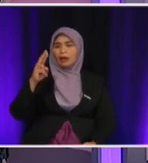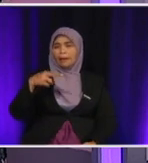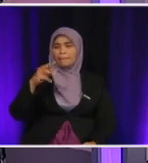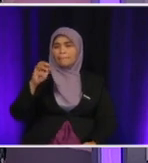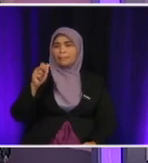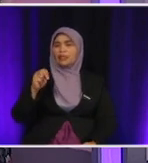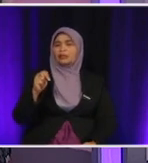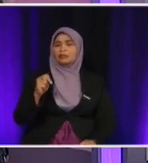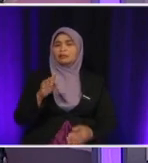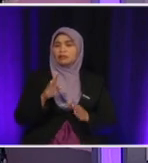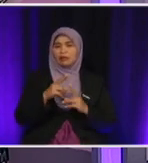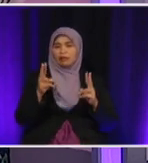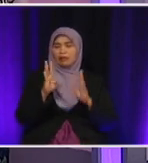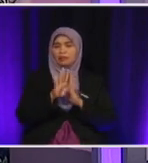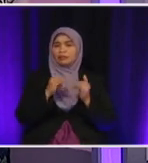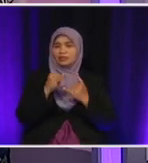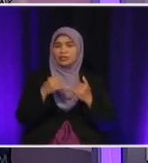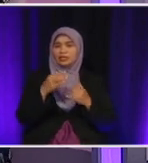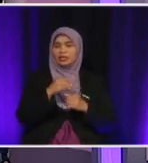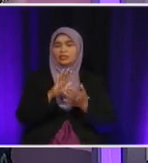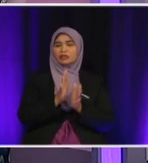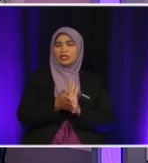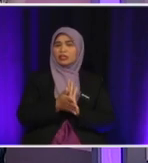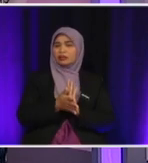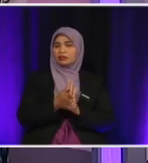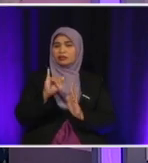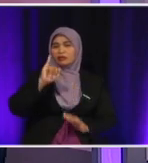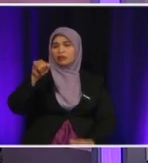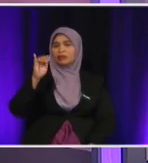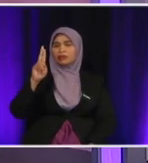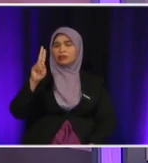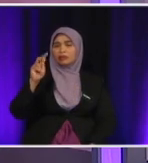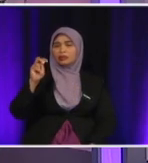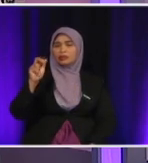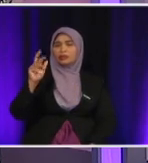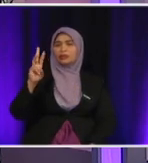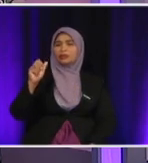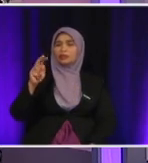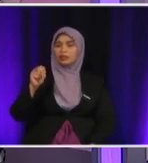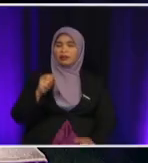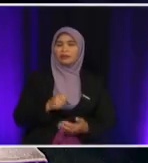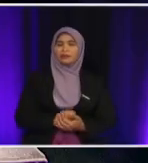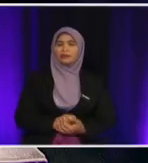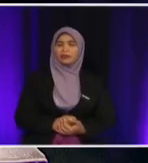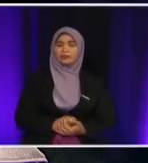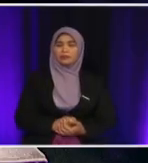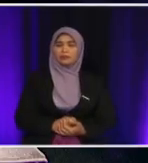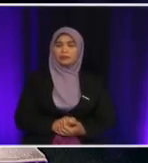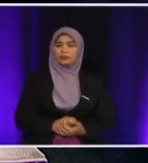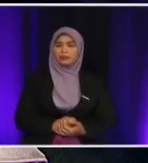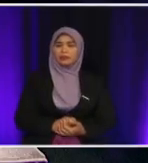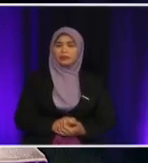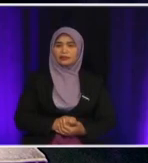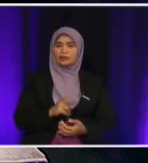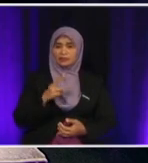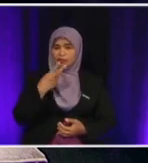berjaya dan menjadi seorang jutawan bukan saja jutawan tetapi dermawannya oke Jon